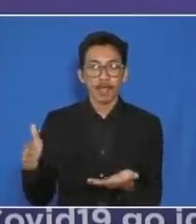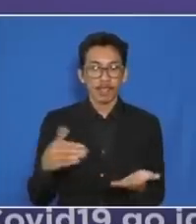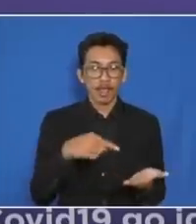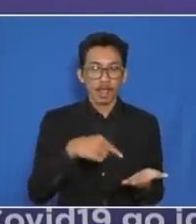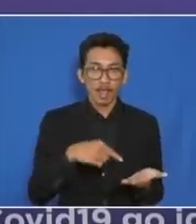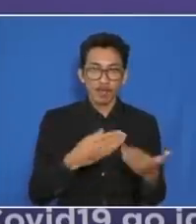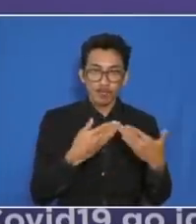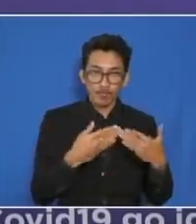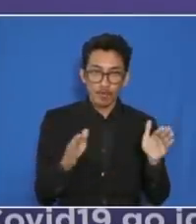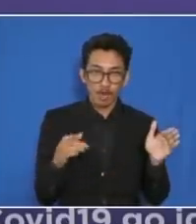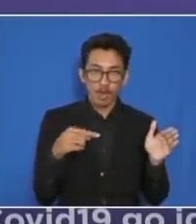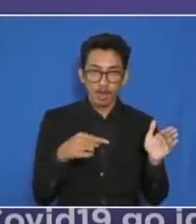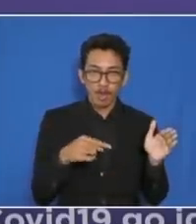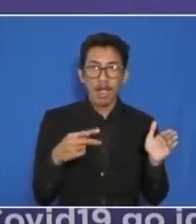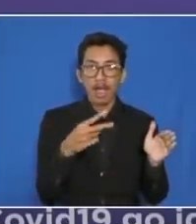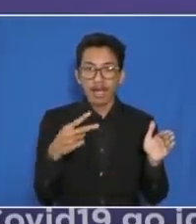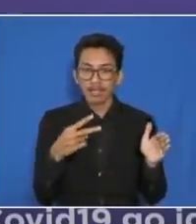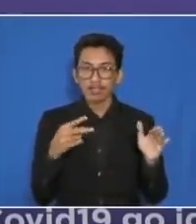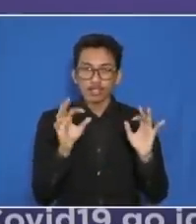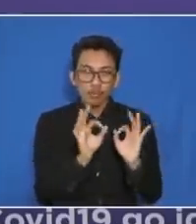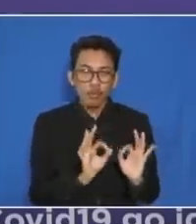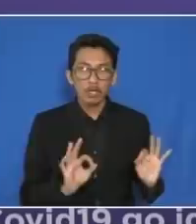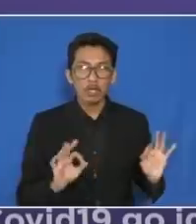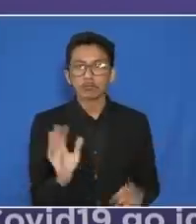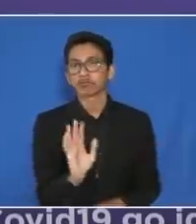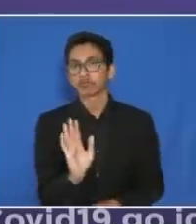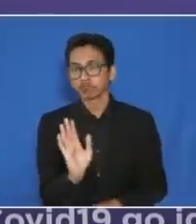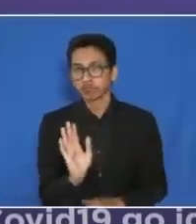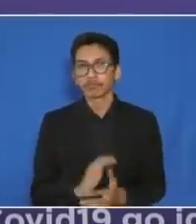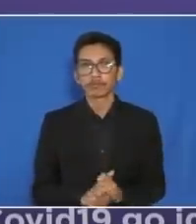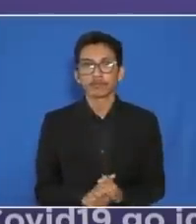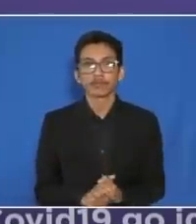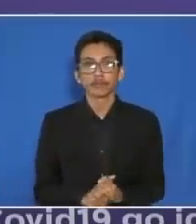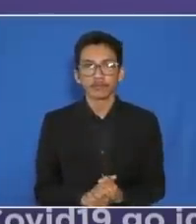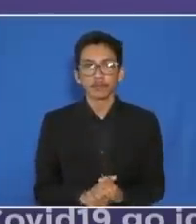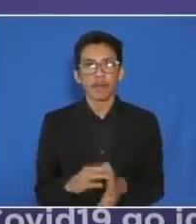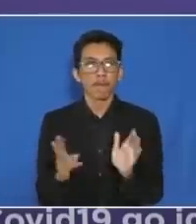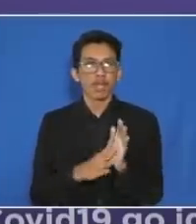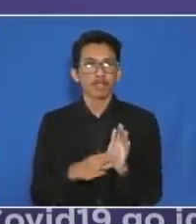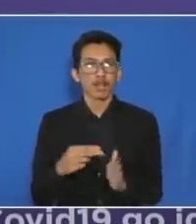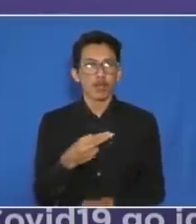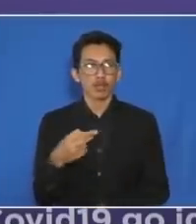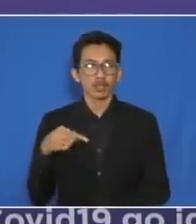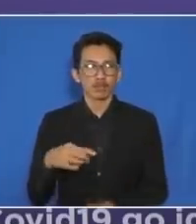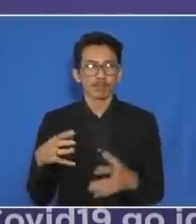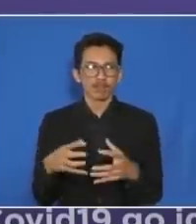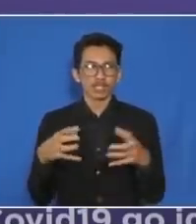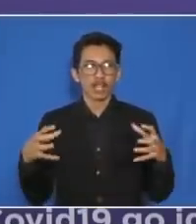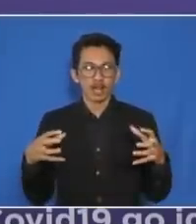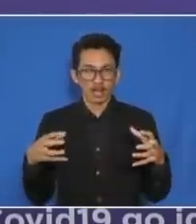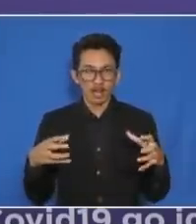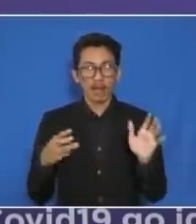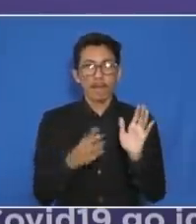tidak berarti langsung sempurna karena besarnya masalah di Indonesia masalah